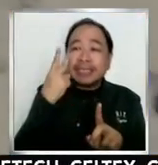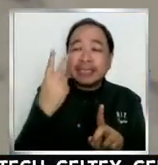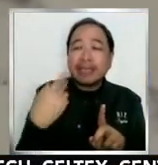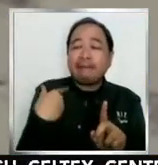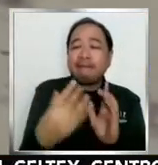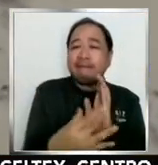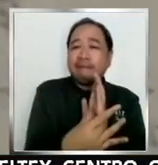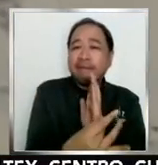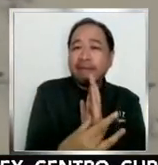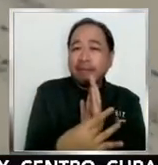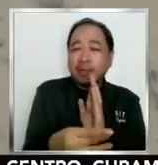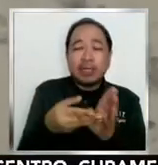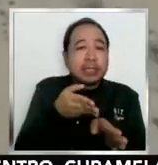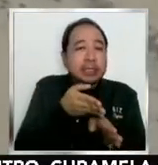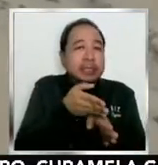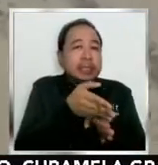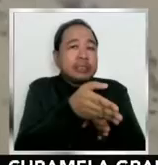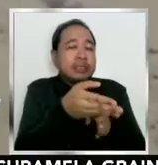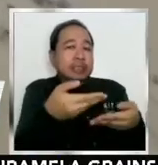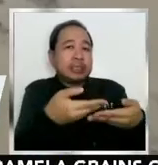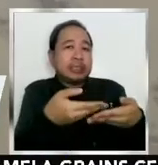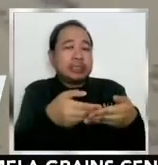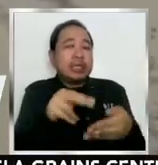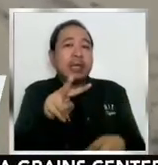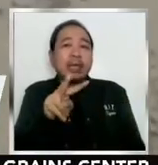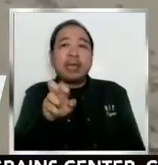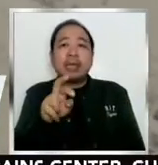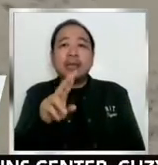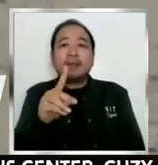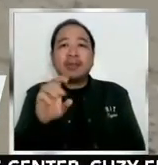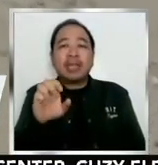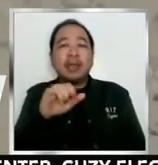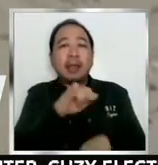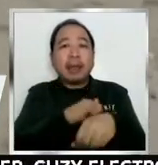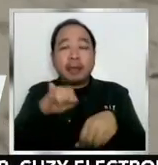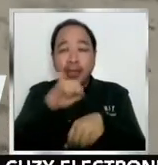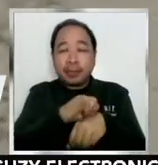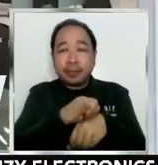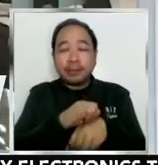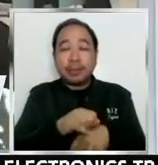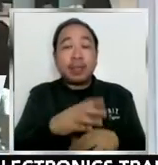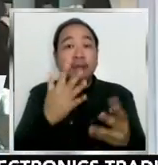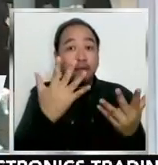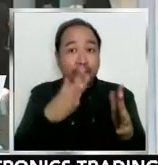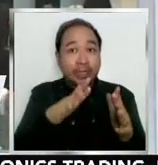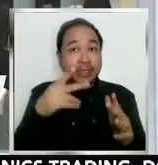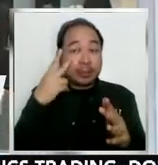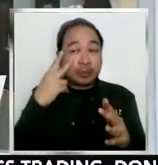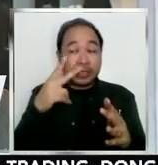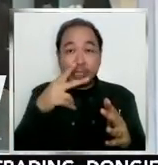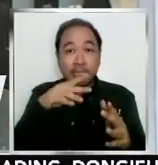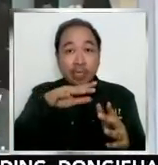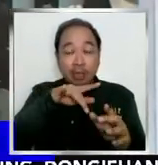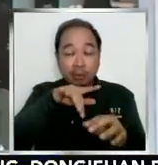Island. Paglapag, namuong langis naman ang sumalubong sa kanila sa dalampasigan. It's bigger than